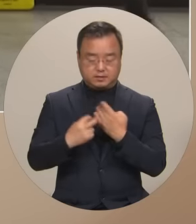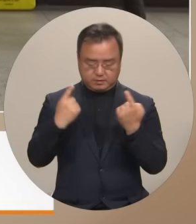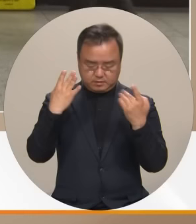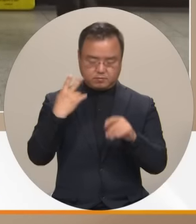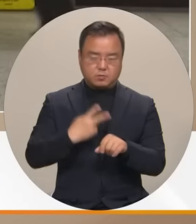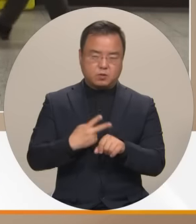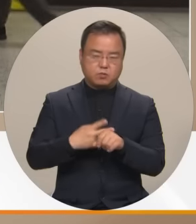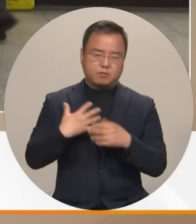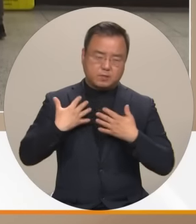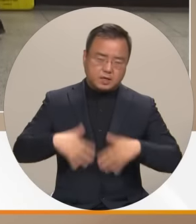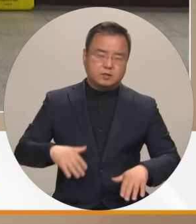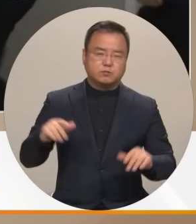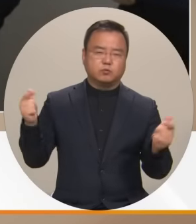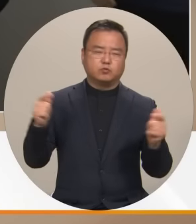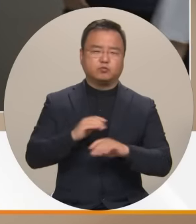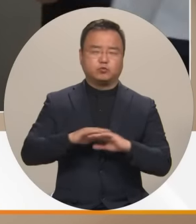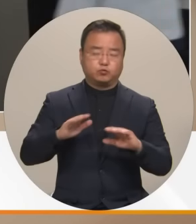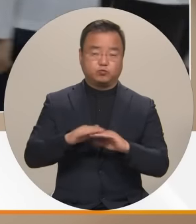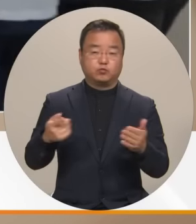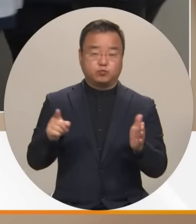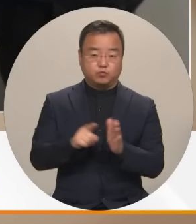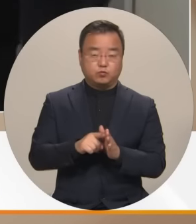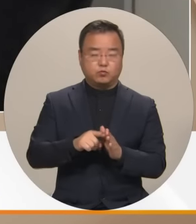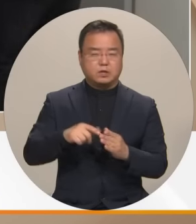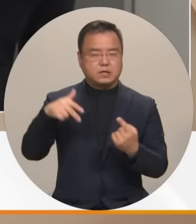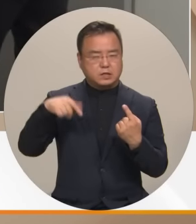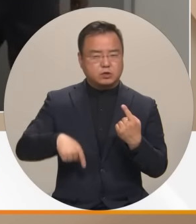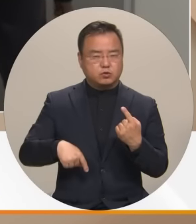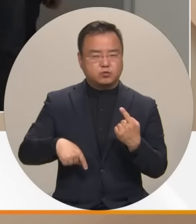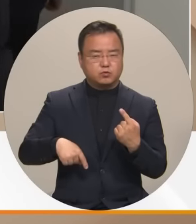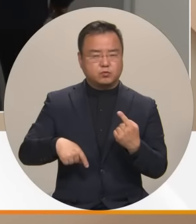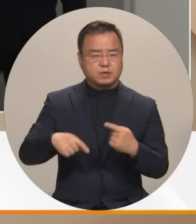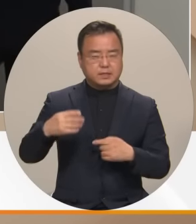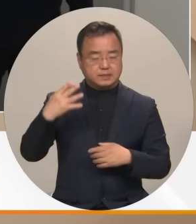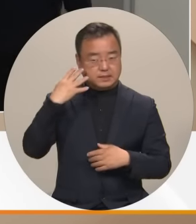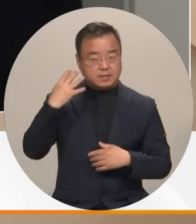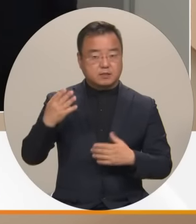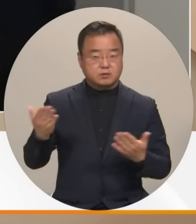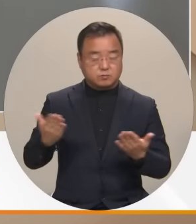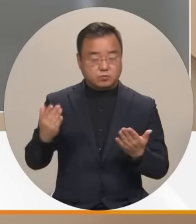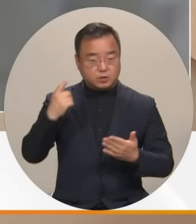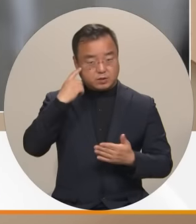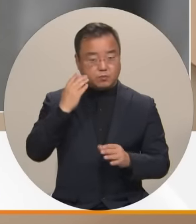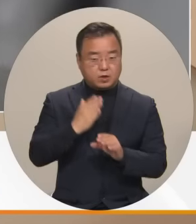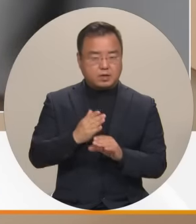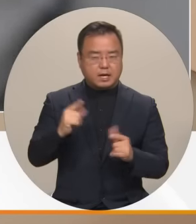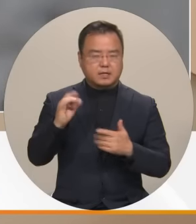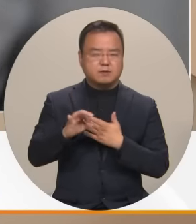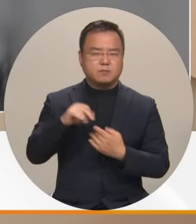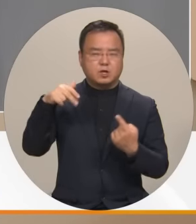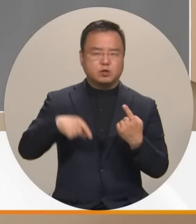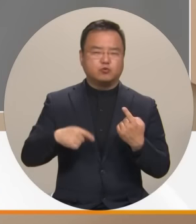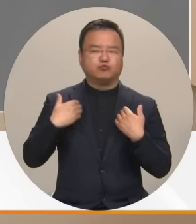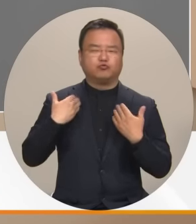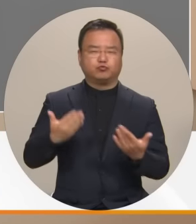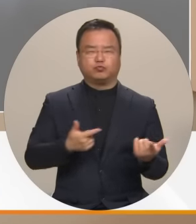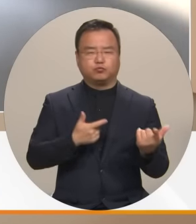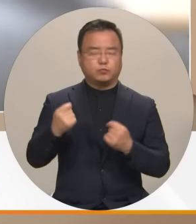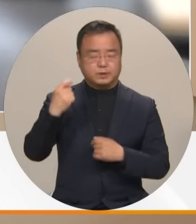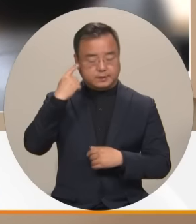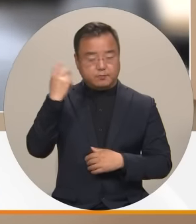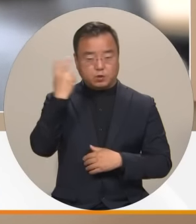소진을 최소하기 위해 주 4일제 근무를 강화하는 방안을 고민하고 있는데요 아예 일주일간 휴진하는 방안도 검토하고 있습니다 이들은